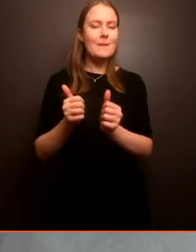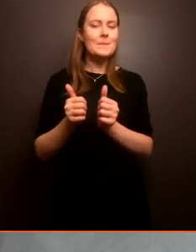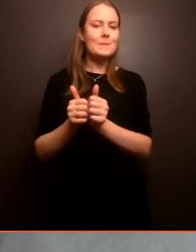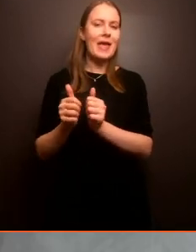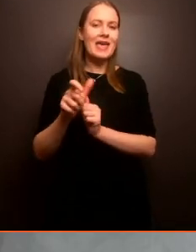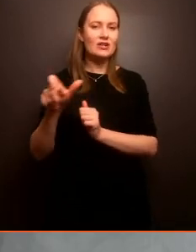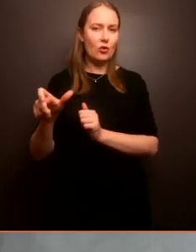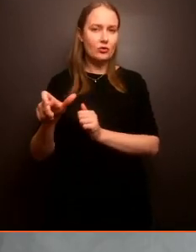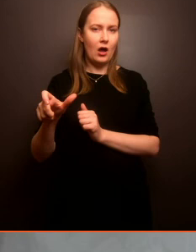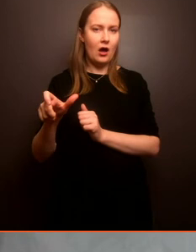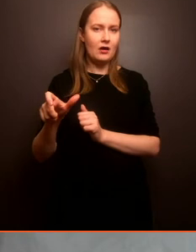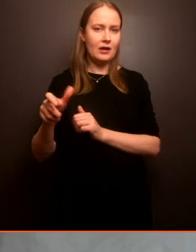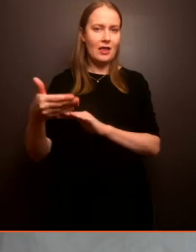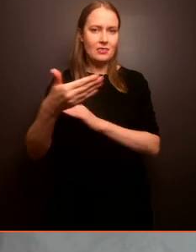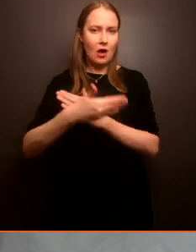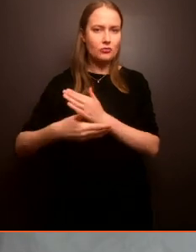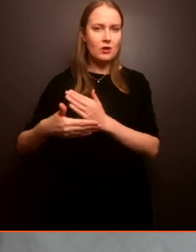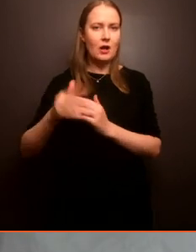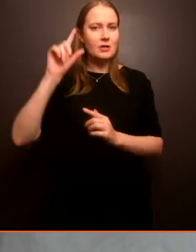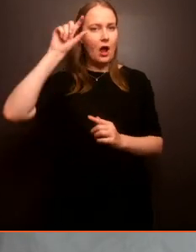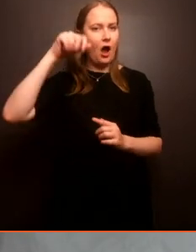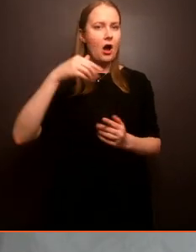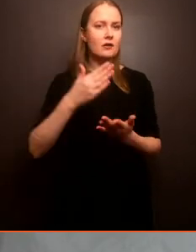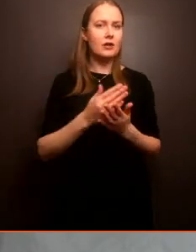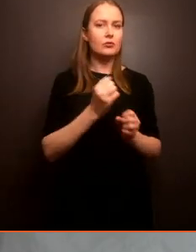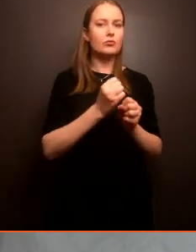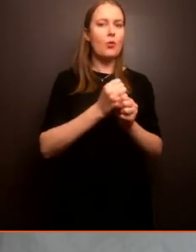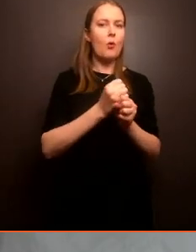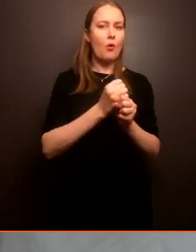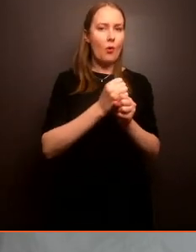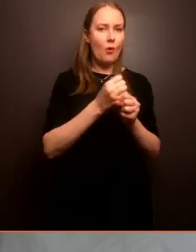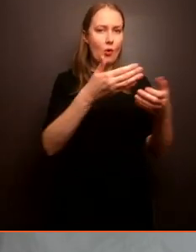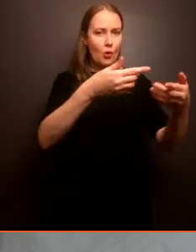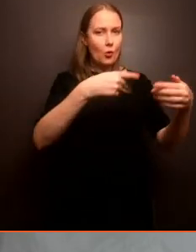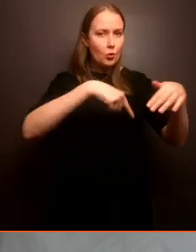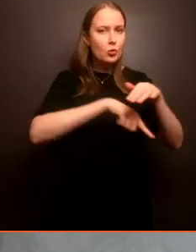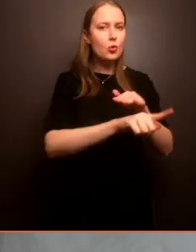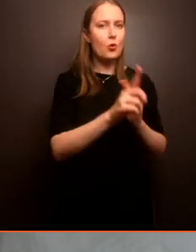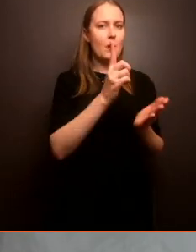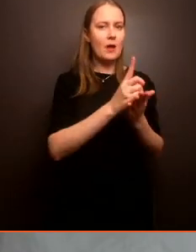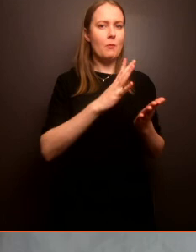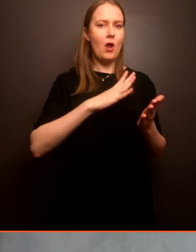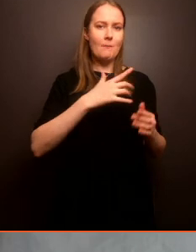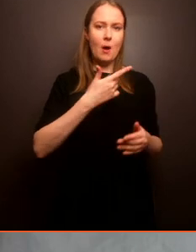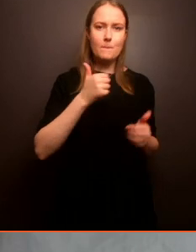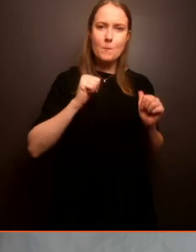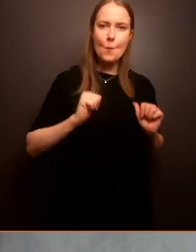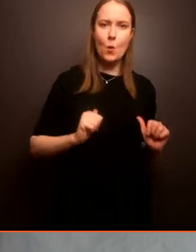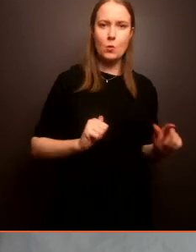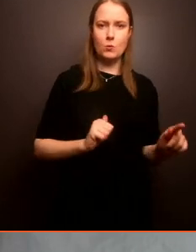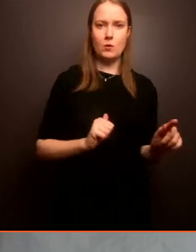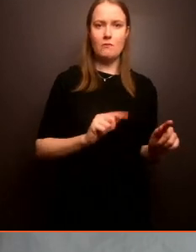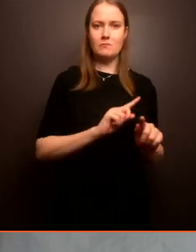Olema töökeskkond kui selline ergonoomiline, ehk siis ma ei tohiks teha seda kuidagi arvuti päevotsas